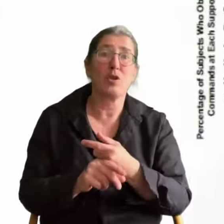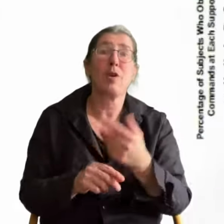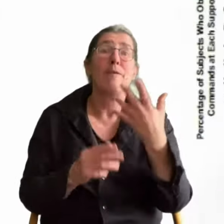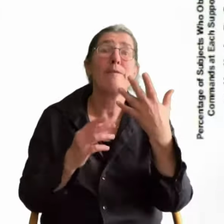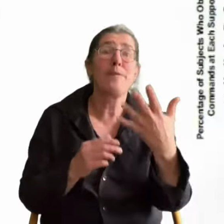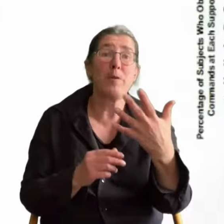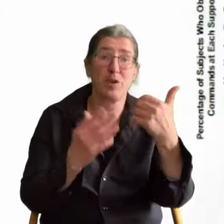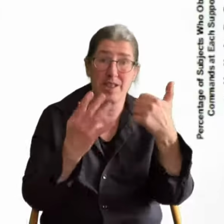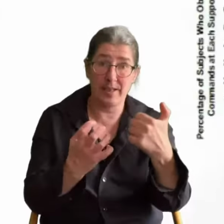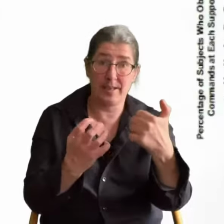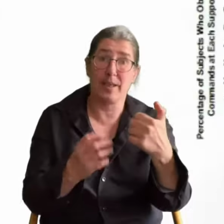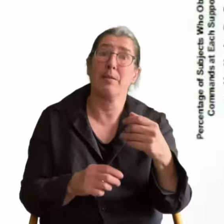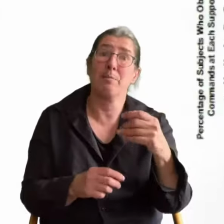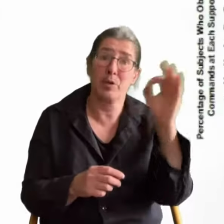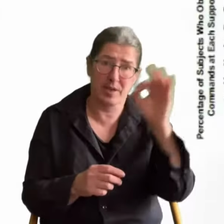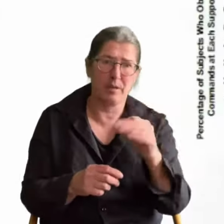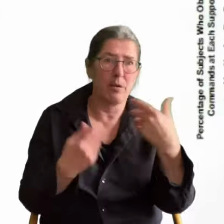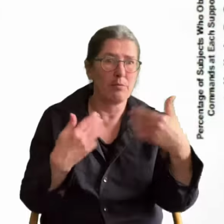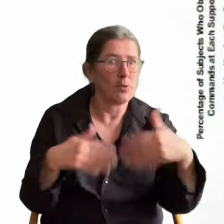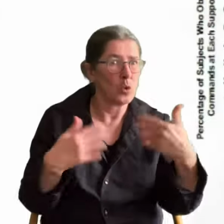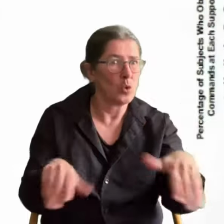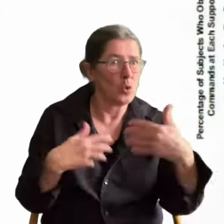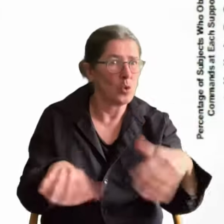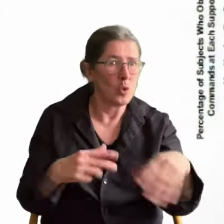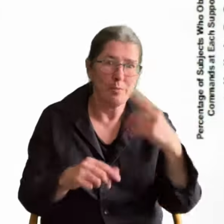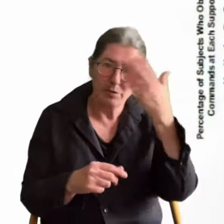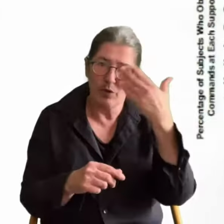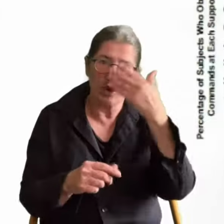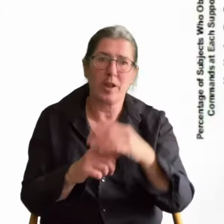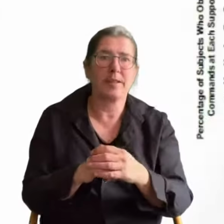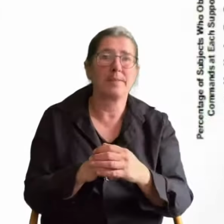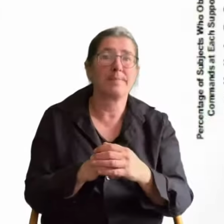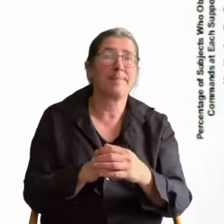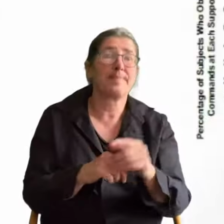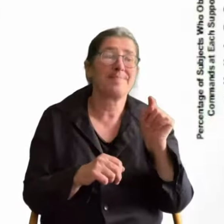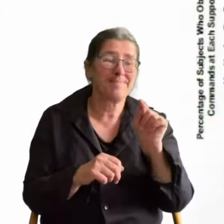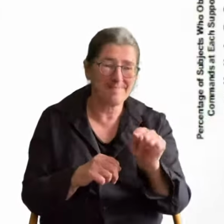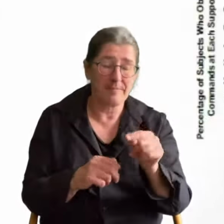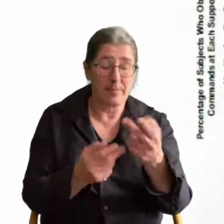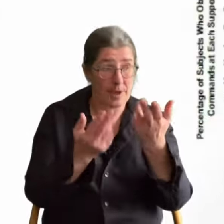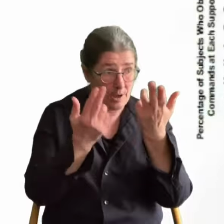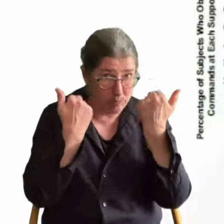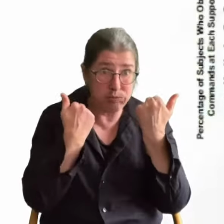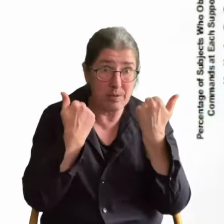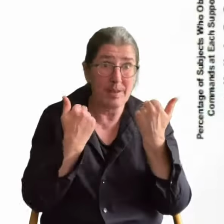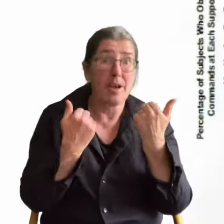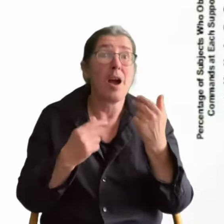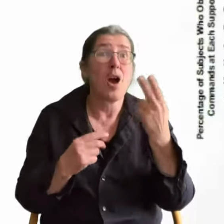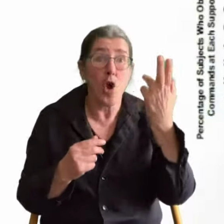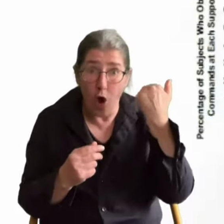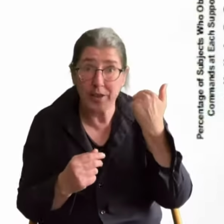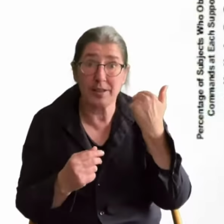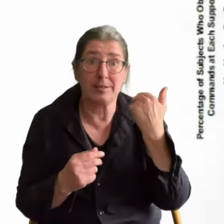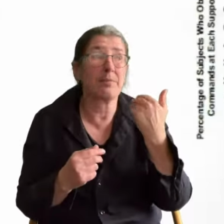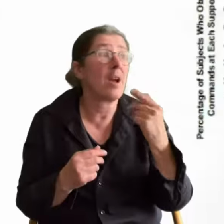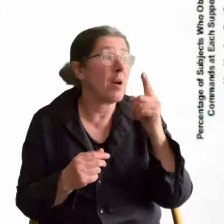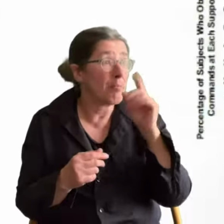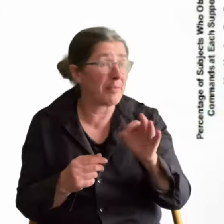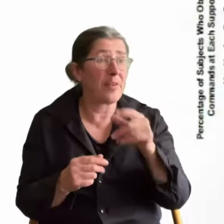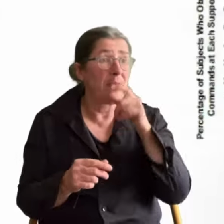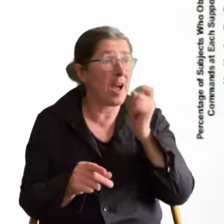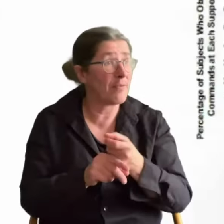65% das muss man sich mal rein pfeifen sie gehorchen wenn sie die verantwortung abschieben können